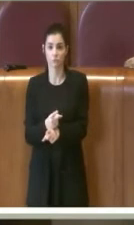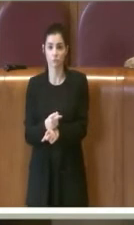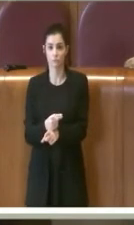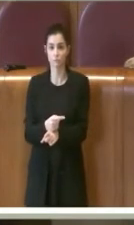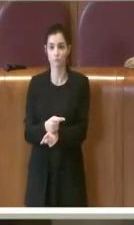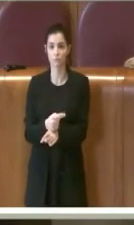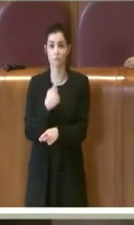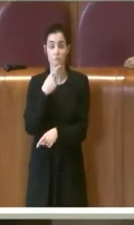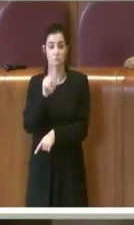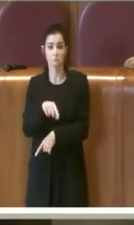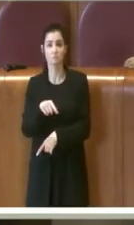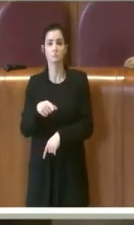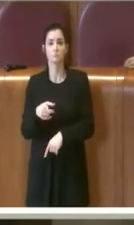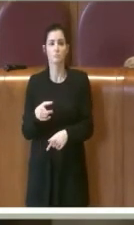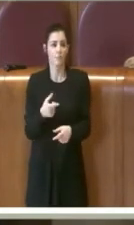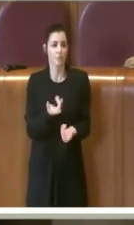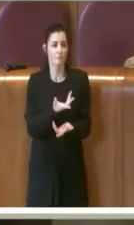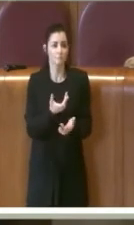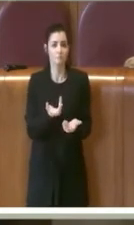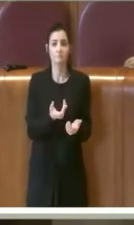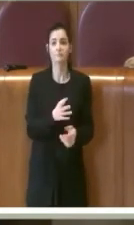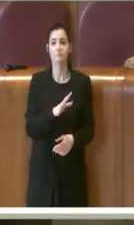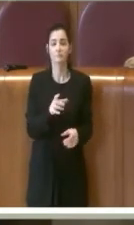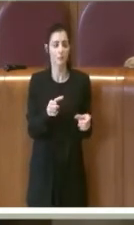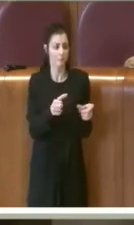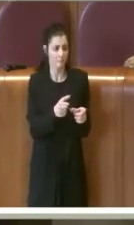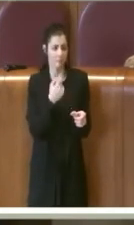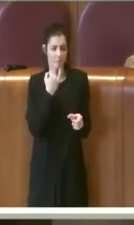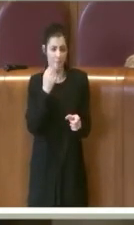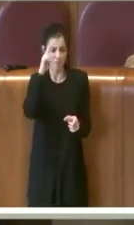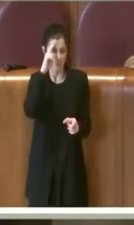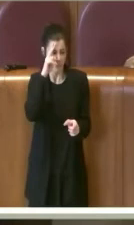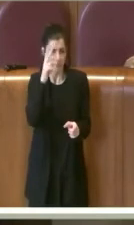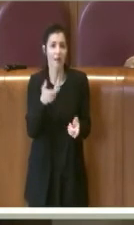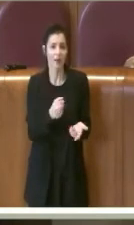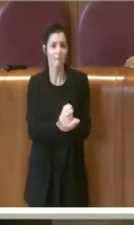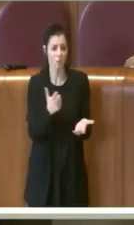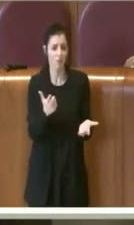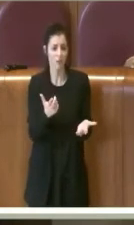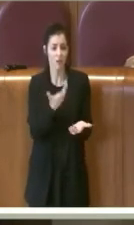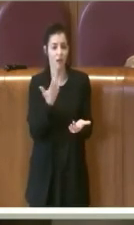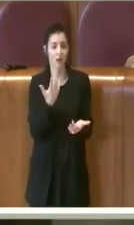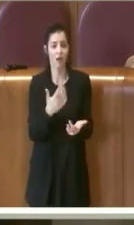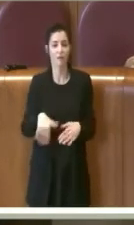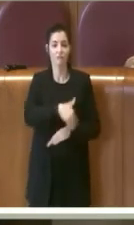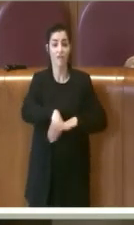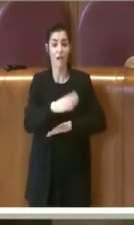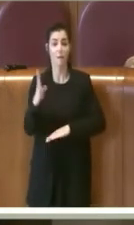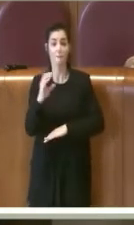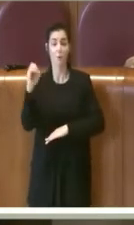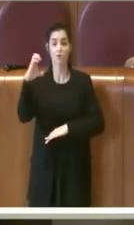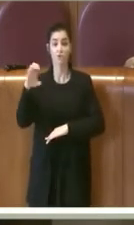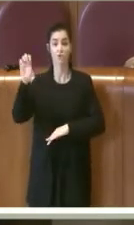Per non parlare anche di cose più piccoline, ma altrettanto importanti, vi parlo della messa in sicurezza di via Boccea, quindi